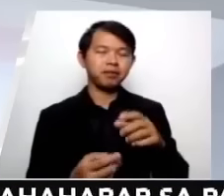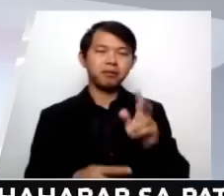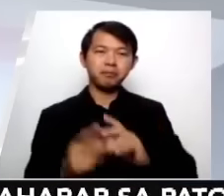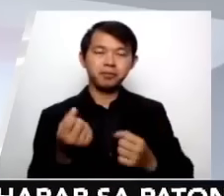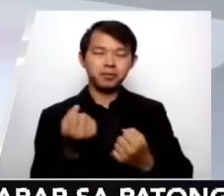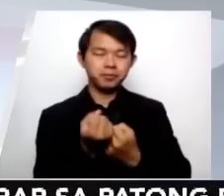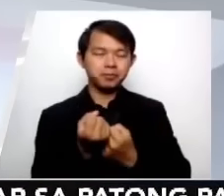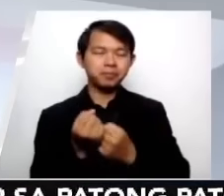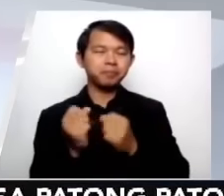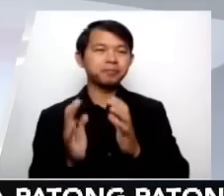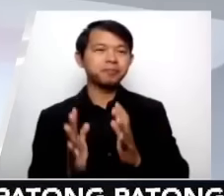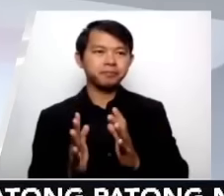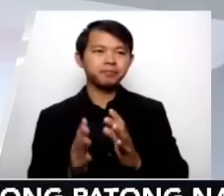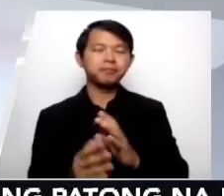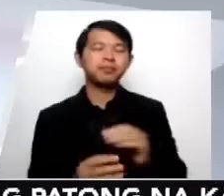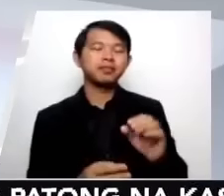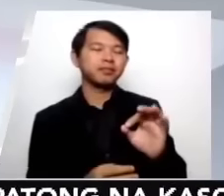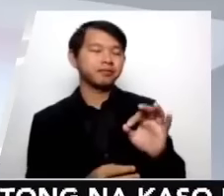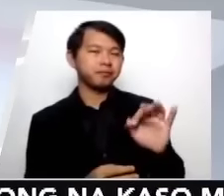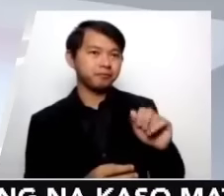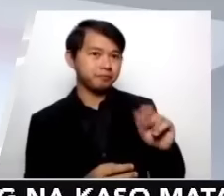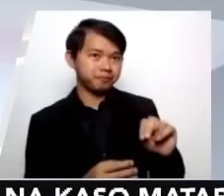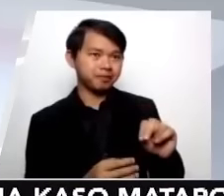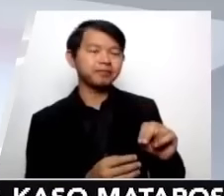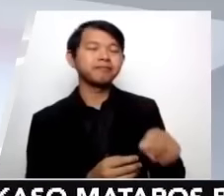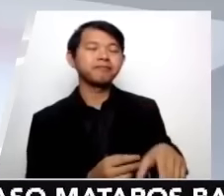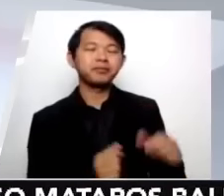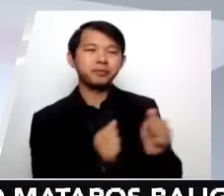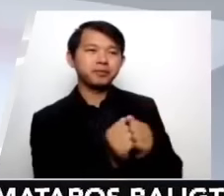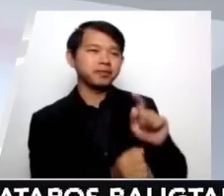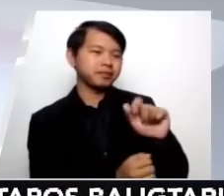Taylor Swift sa The Eras Tour sa Singapore.